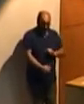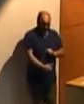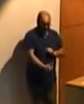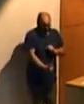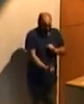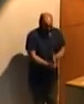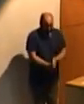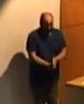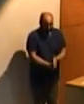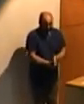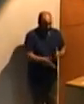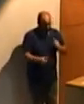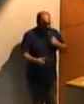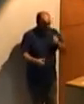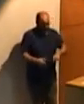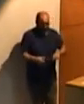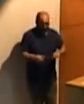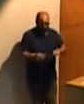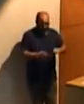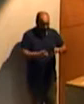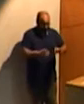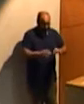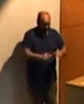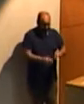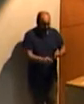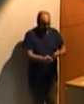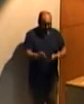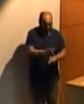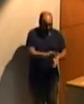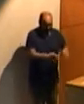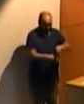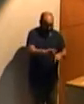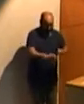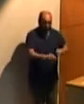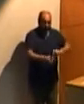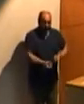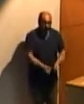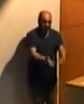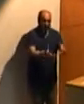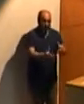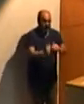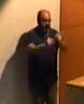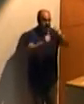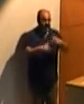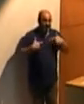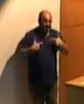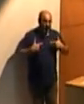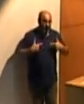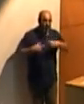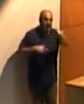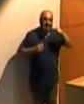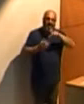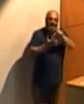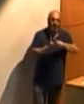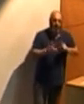possibilité de jouer aux lego avait des molécules pour fabriquer du vivant et cette question est ancienne cette question on la